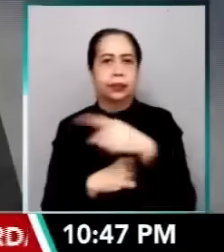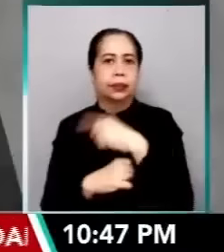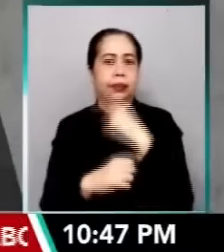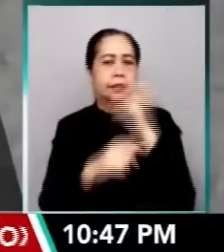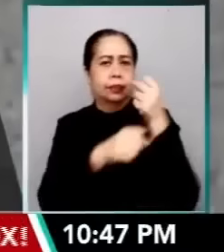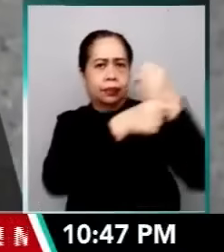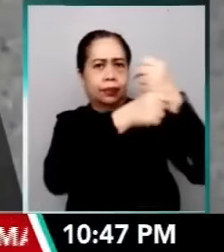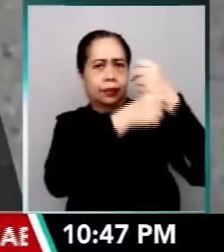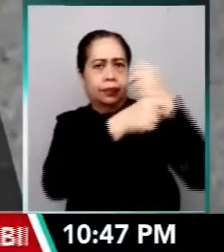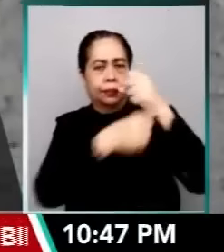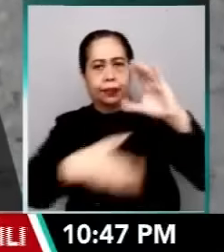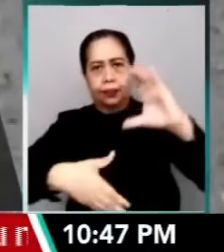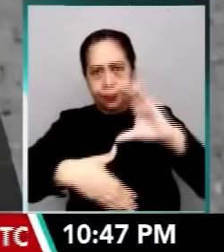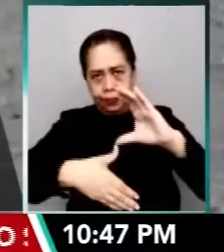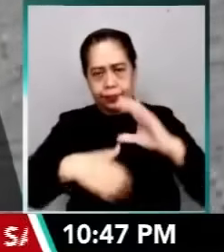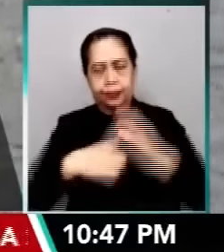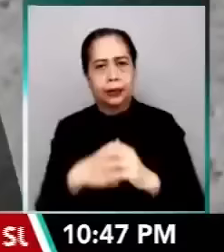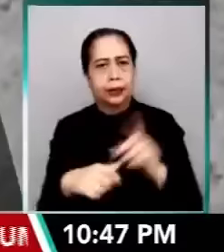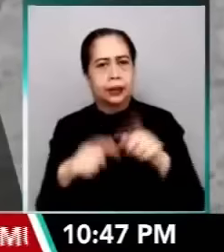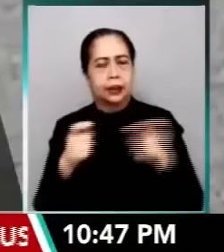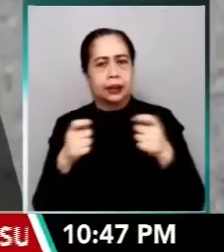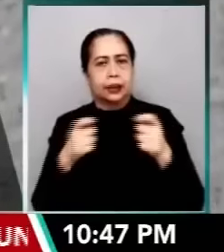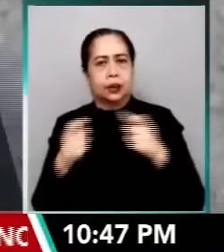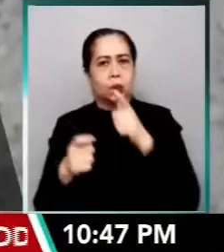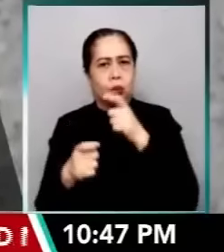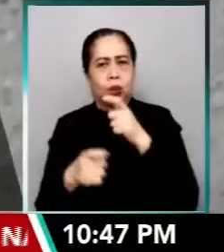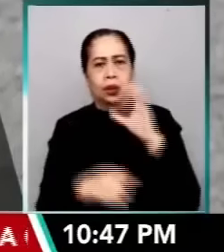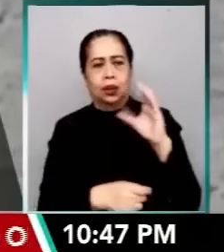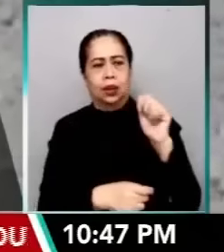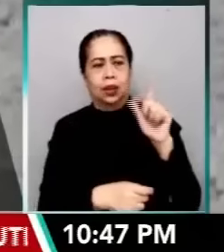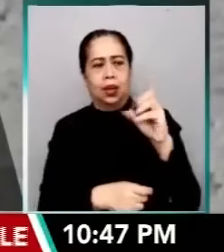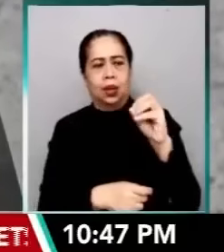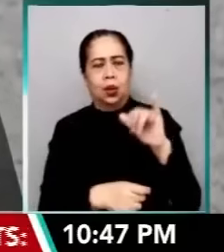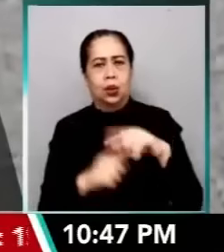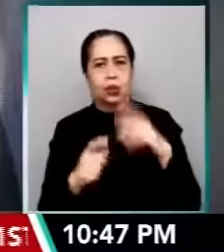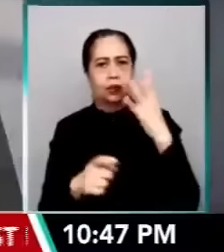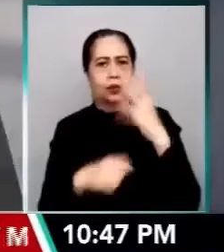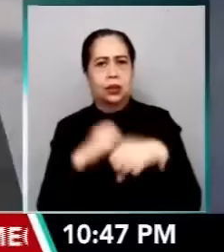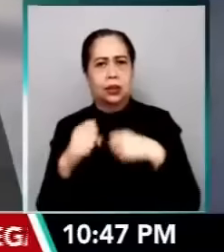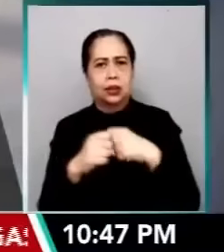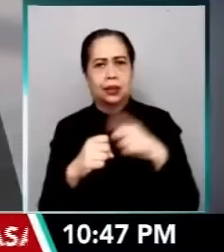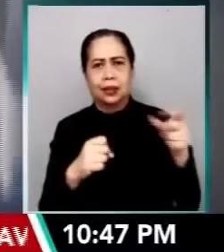Caloocan, hindi napigilang maluha ni Mang Caloy na mahigit 40 taon ng tsuper.